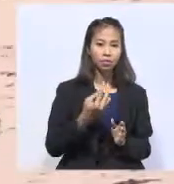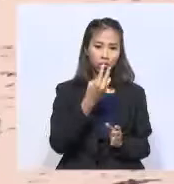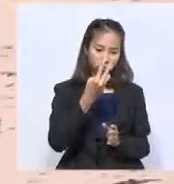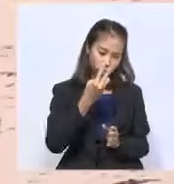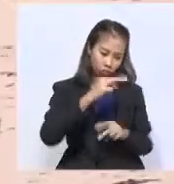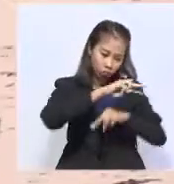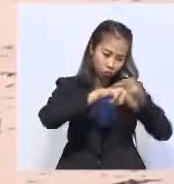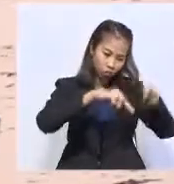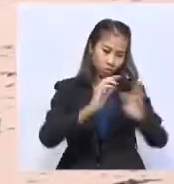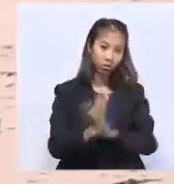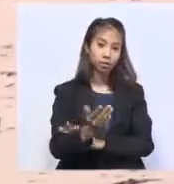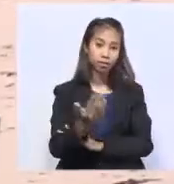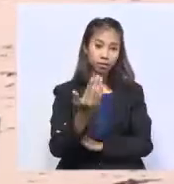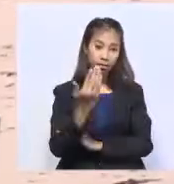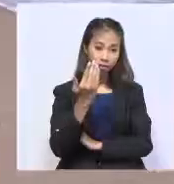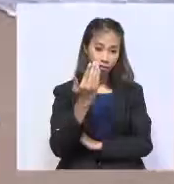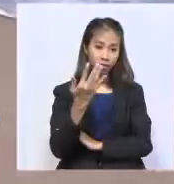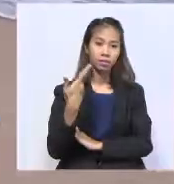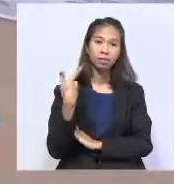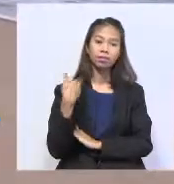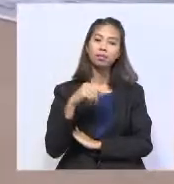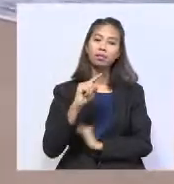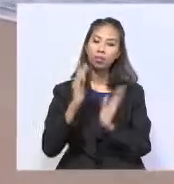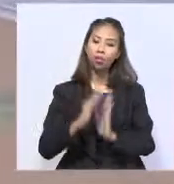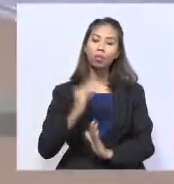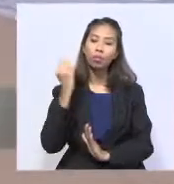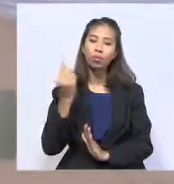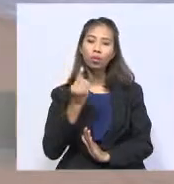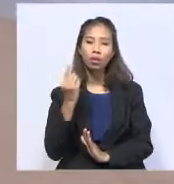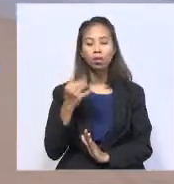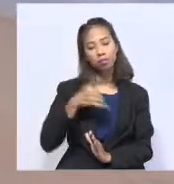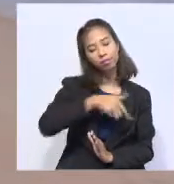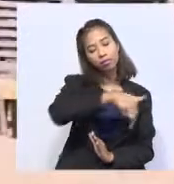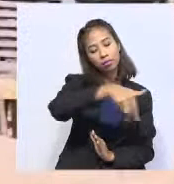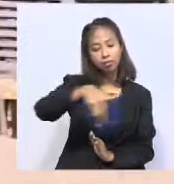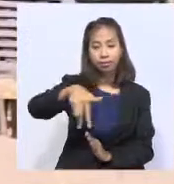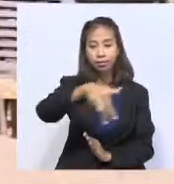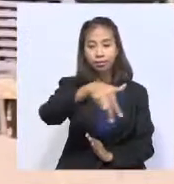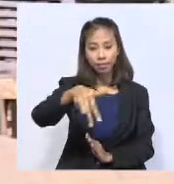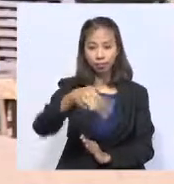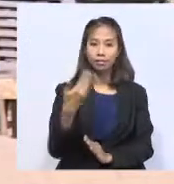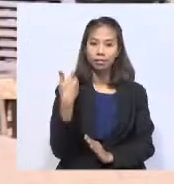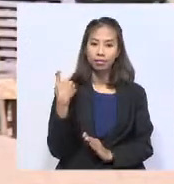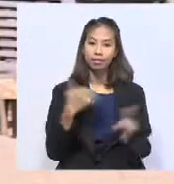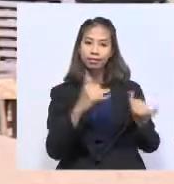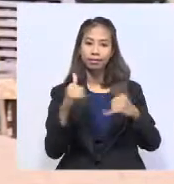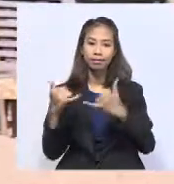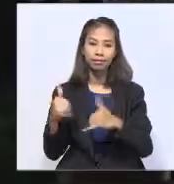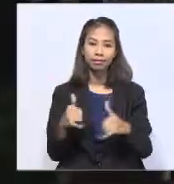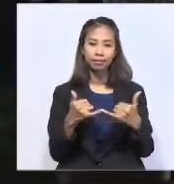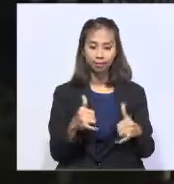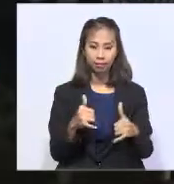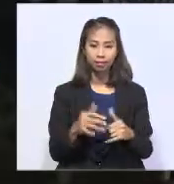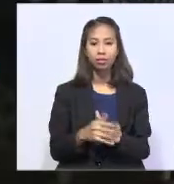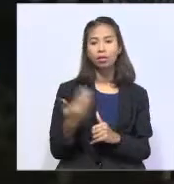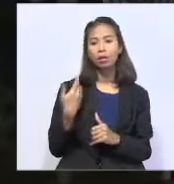าดทรายน้อยในช่วงเช้าที่ผ่านมาซึ่งยังคงมีนักท่องเที่ยวออกมาเดินชมความสวยงามของชายหาดและบางส่วนก็ลงไปเล่นน้ำตามปกติ